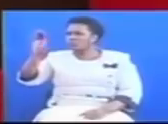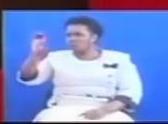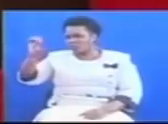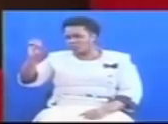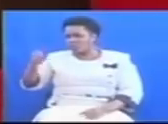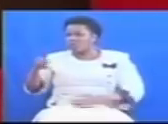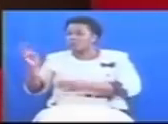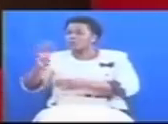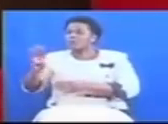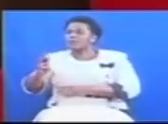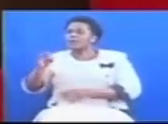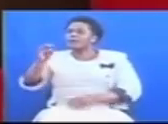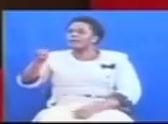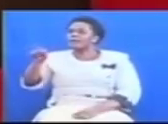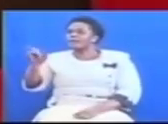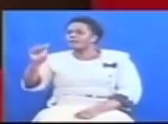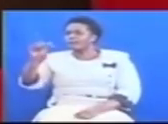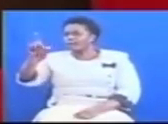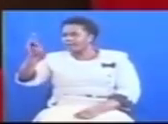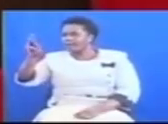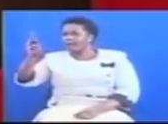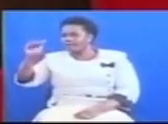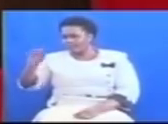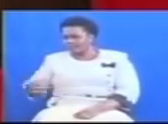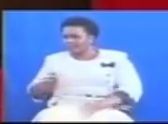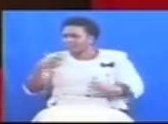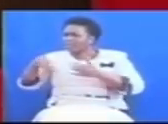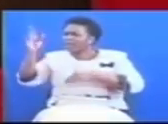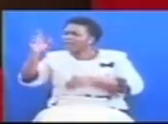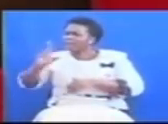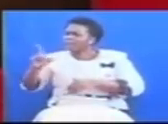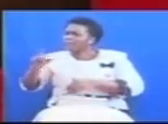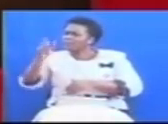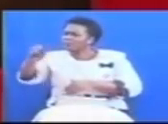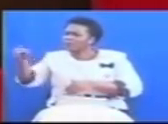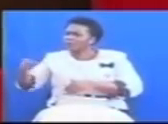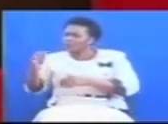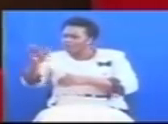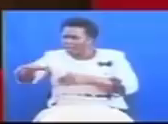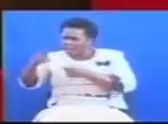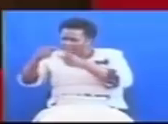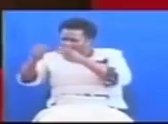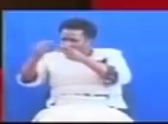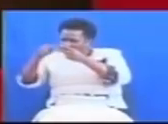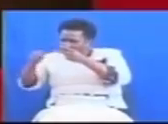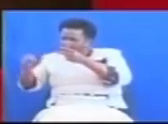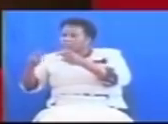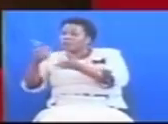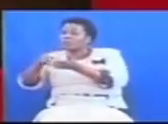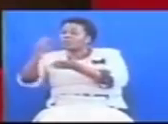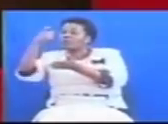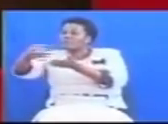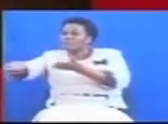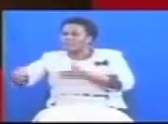ya Mlukulazo na Ntobee watalipa fidia katika kwa maeneo yao yaliyoathiriwa na mradi wa Rusumo?